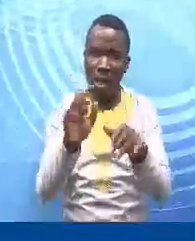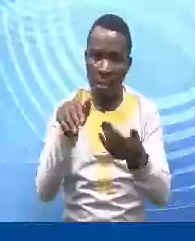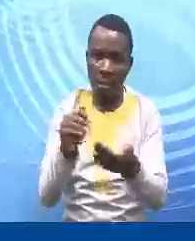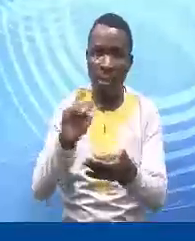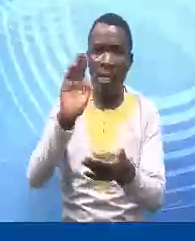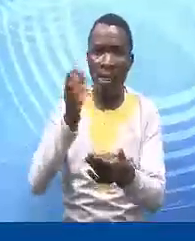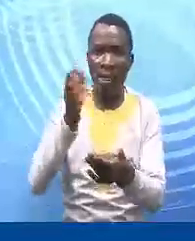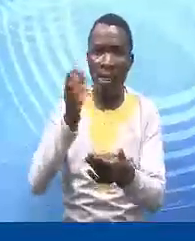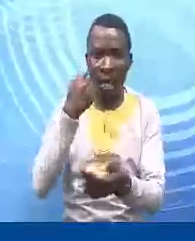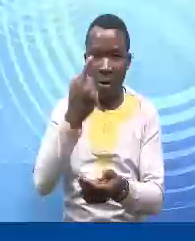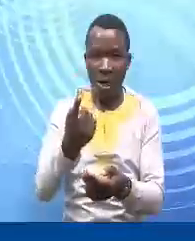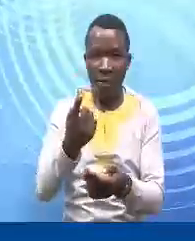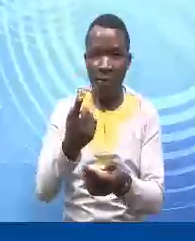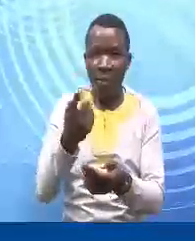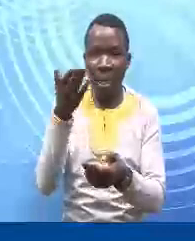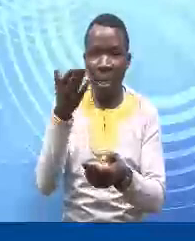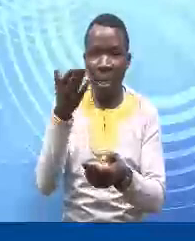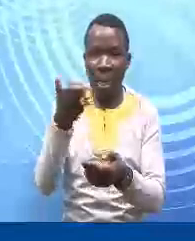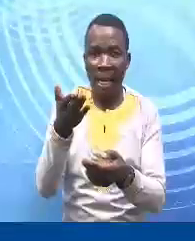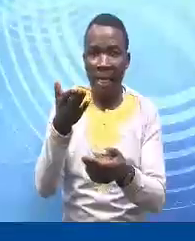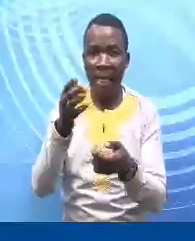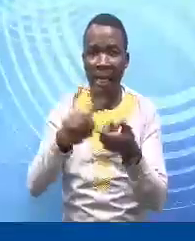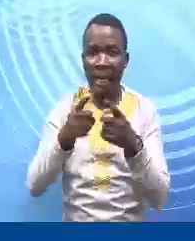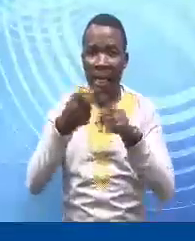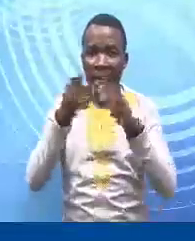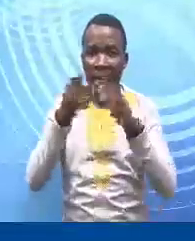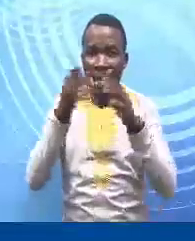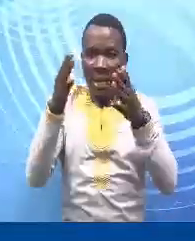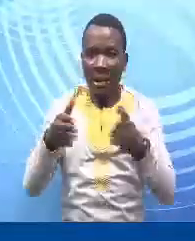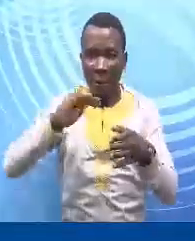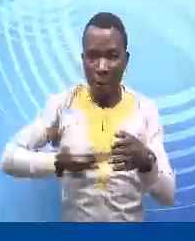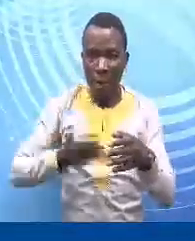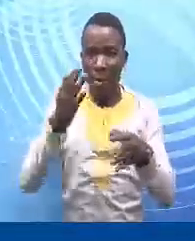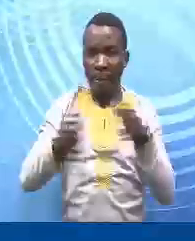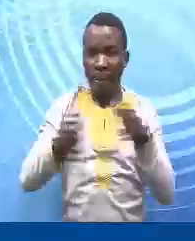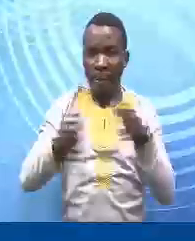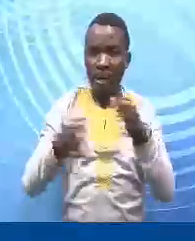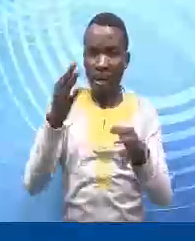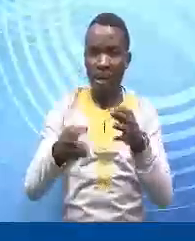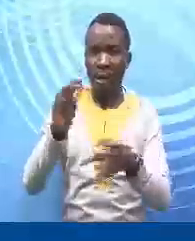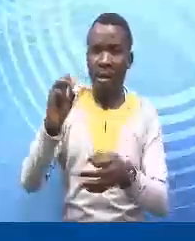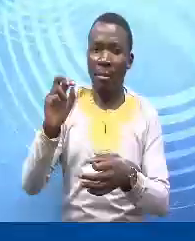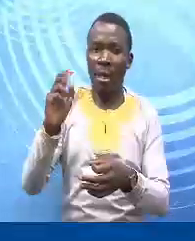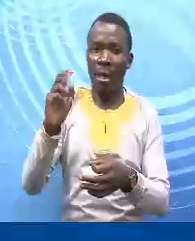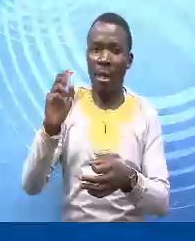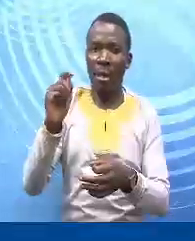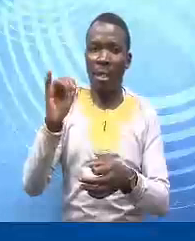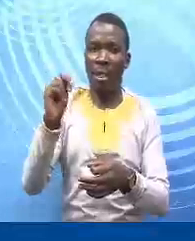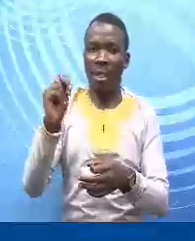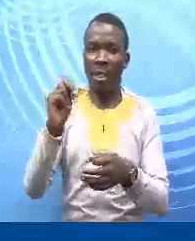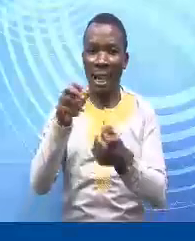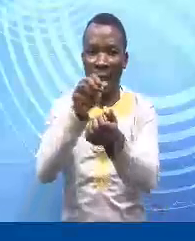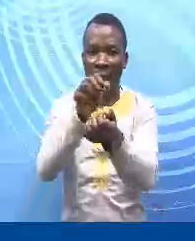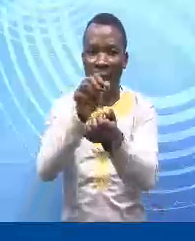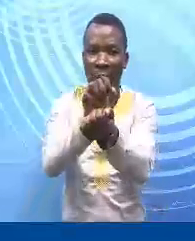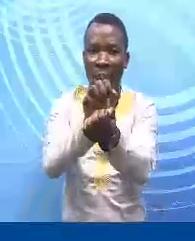akenshi yasangaga hari bene wabo w'umugore ari nabo bari guca imanza sindayiga ya Martini waganiye na BTN TV yambaye